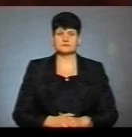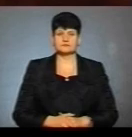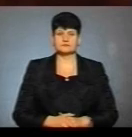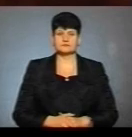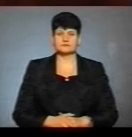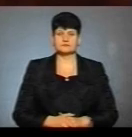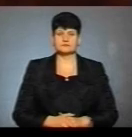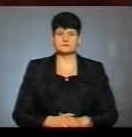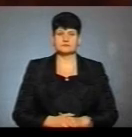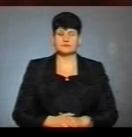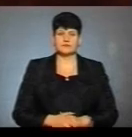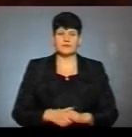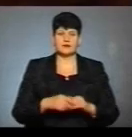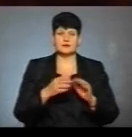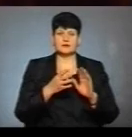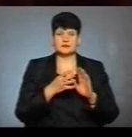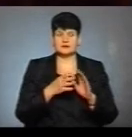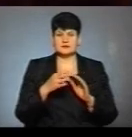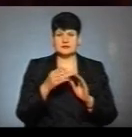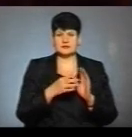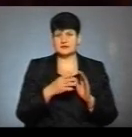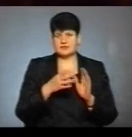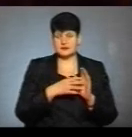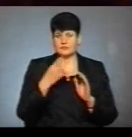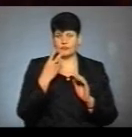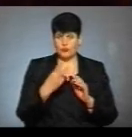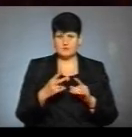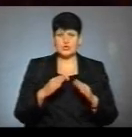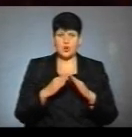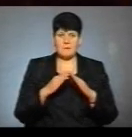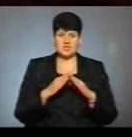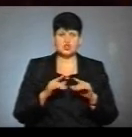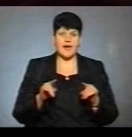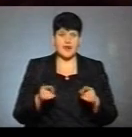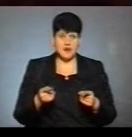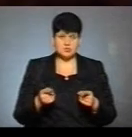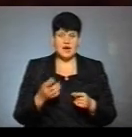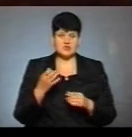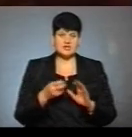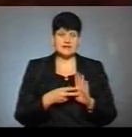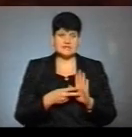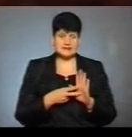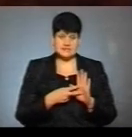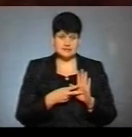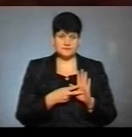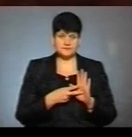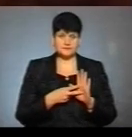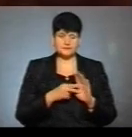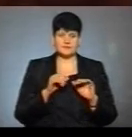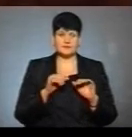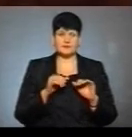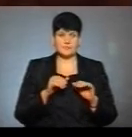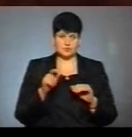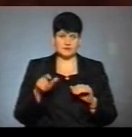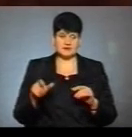Цих дев'яти двом обрано запобіжний захід у виді домашнього арешту, а ще сімом обрано запобіжний захід у